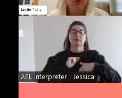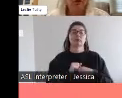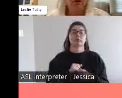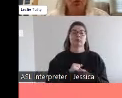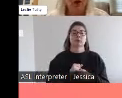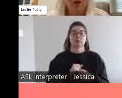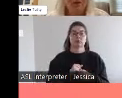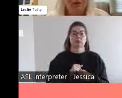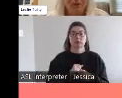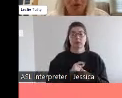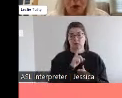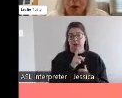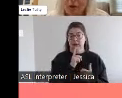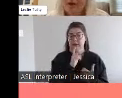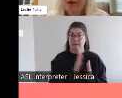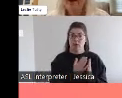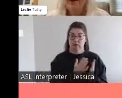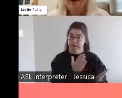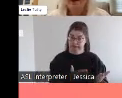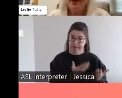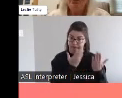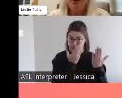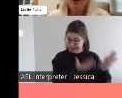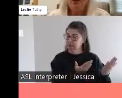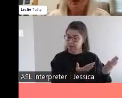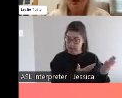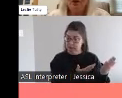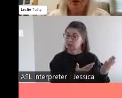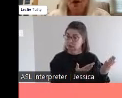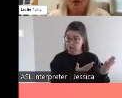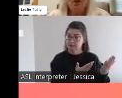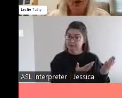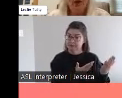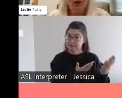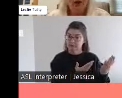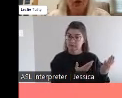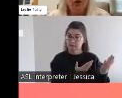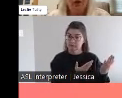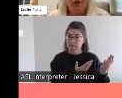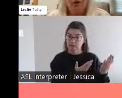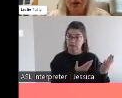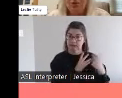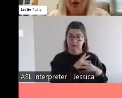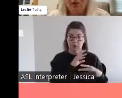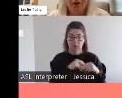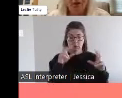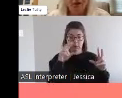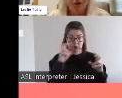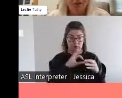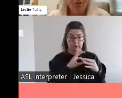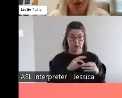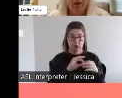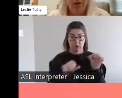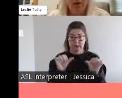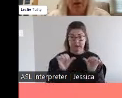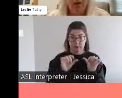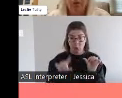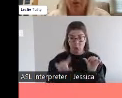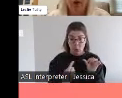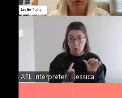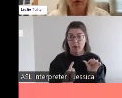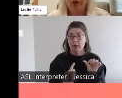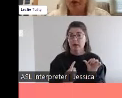mais pas inhabituelles, violences dans les familles canadiennes. Je recommande vivement ce livre car il va aborder